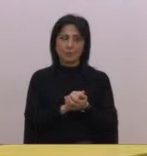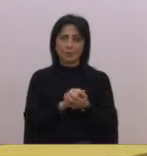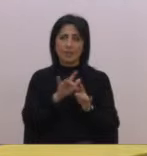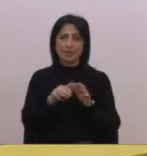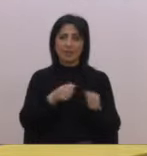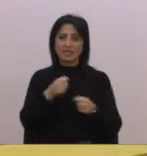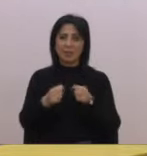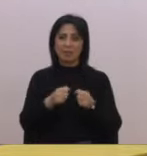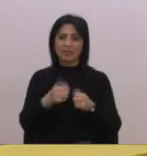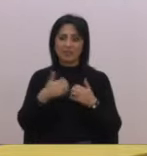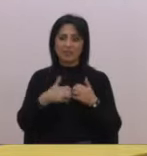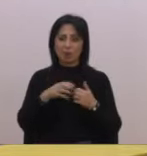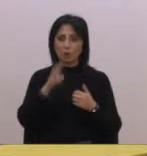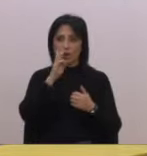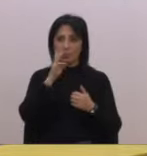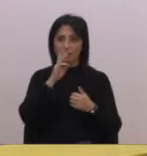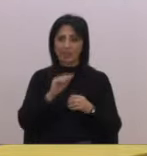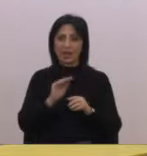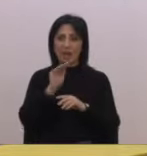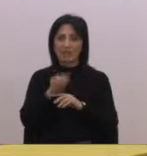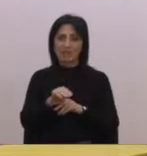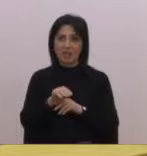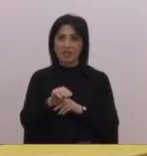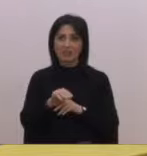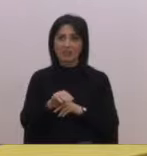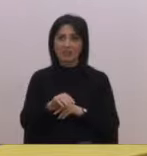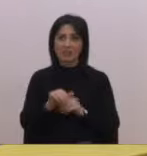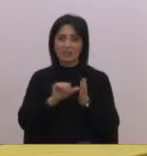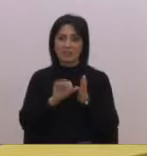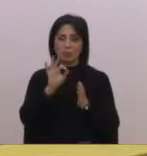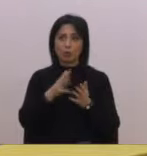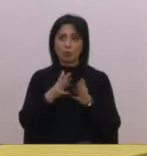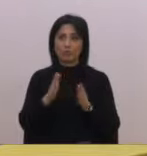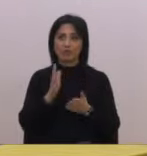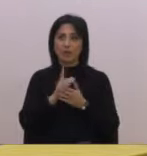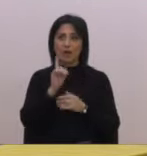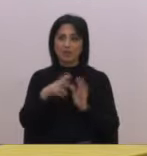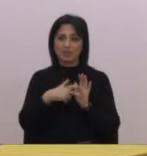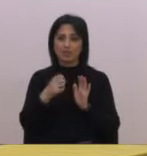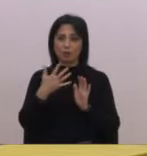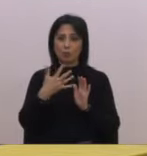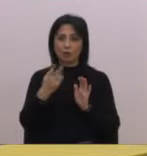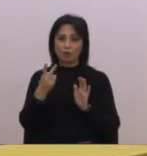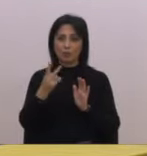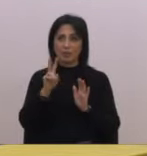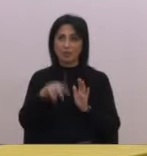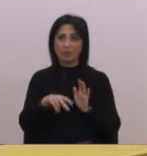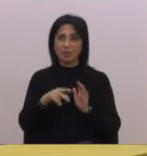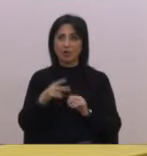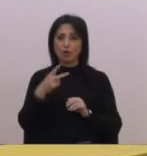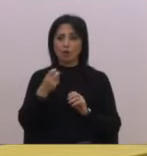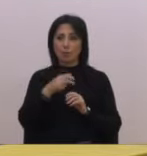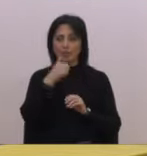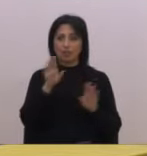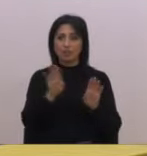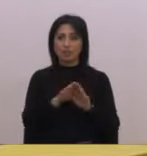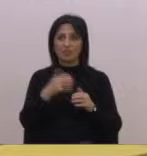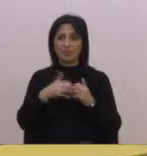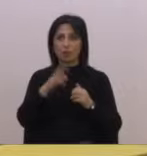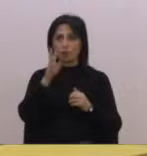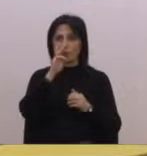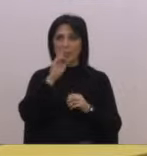დასაქმებულთა საშუალო ხელფასი გაიზარდა 60%-ზე მეტით, გახდა 1852 ლარი, 2012 წელთან შედარებით საშუალო